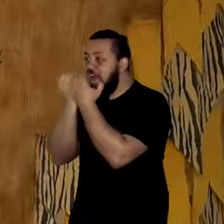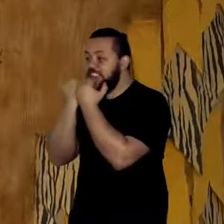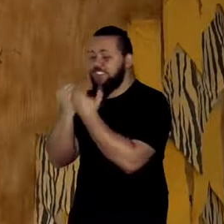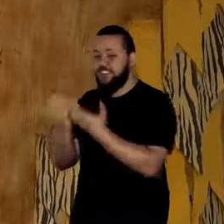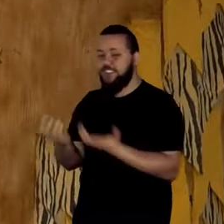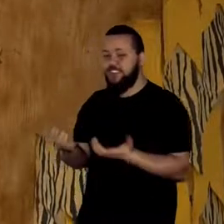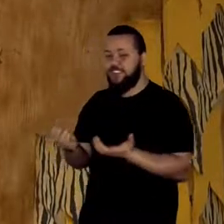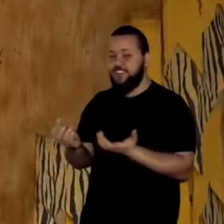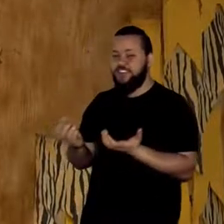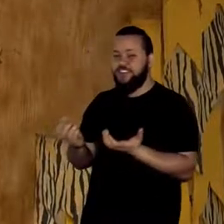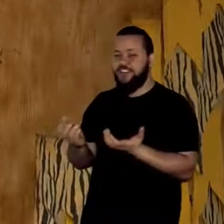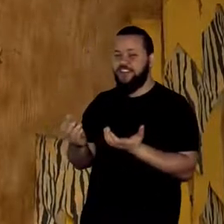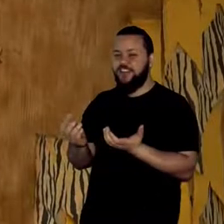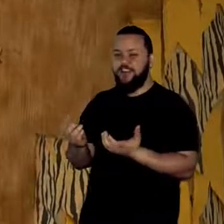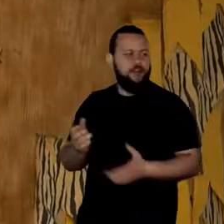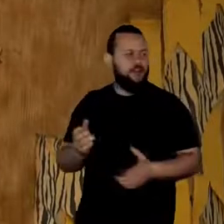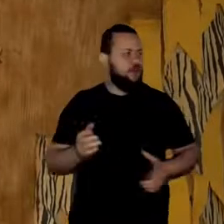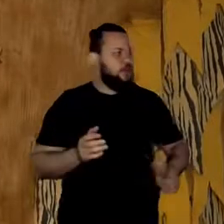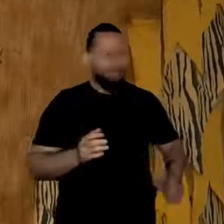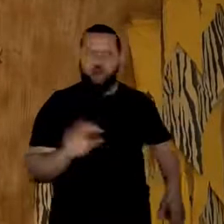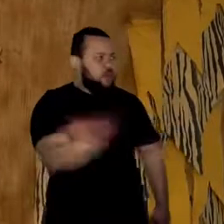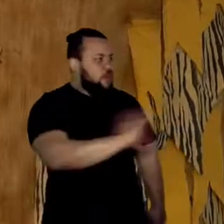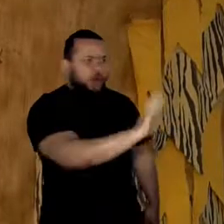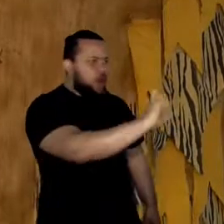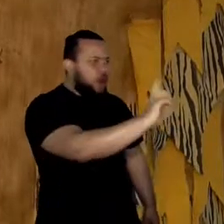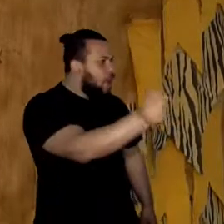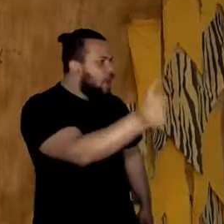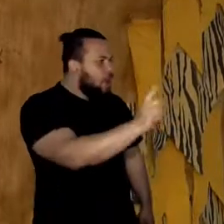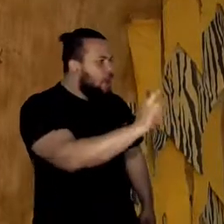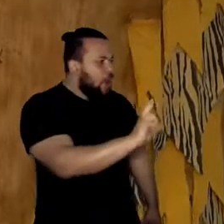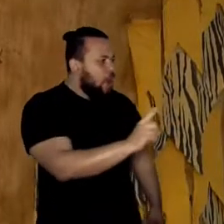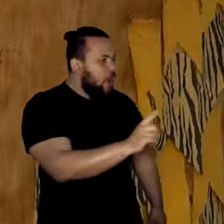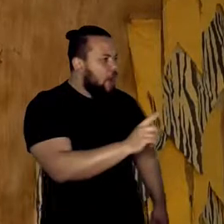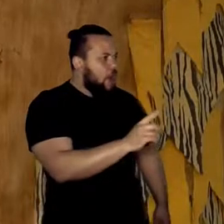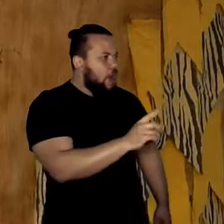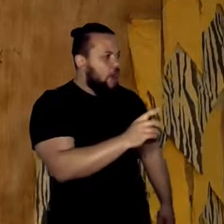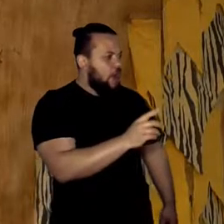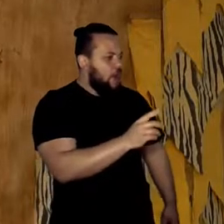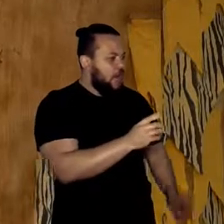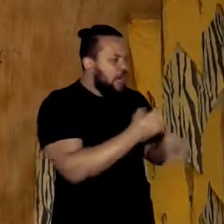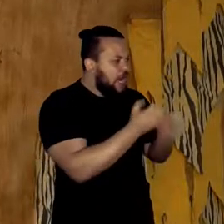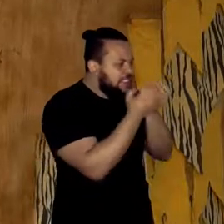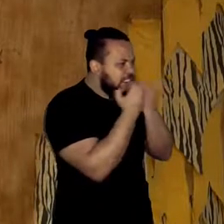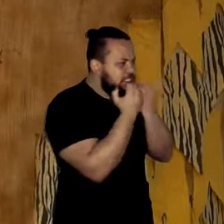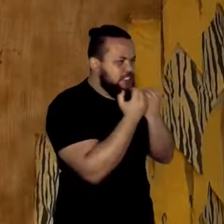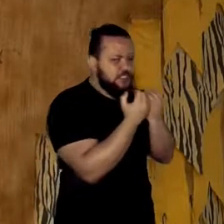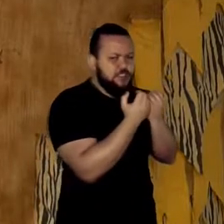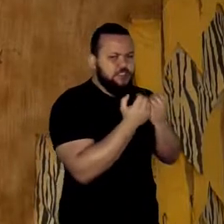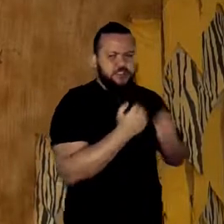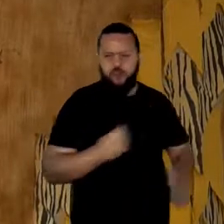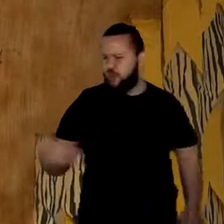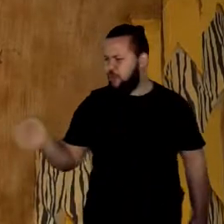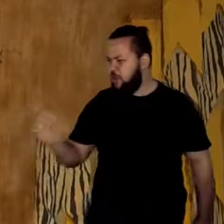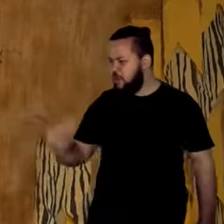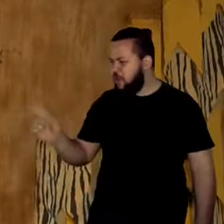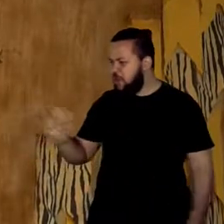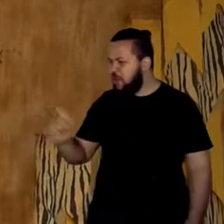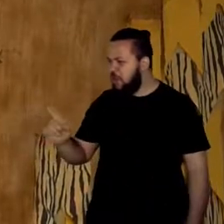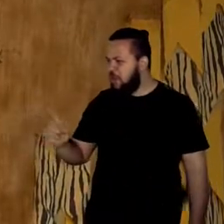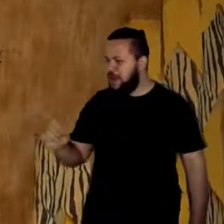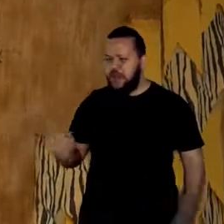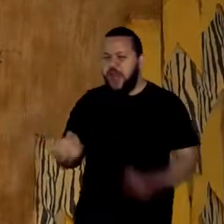mio. No, no, no, no, no. Mio, mio. No, no, no, no. Ah.